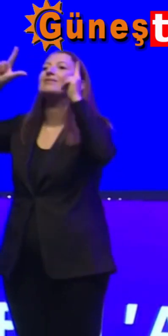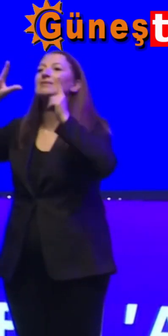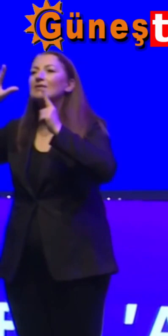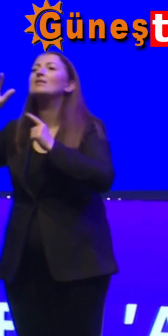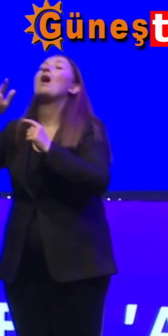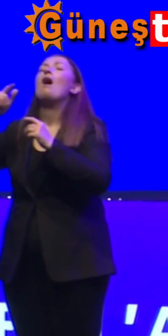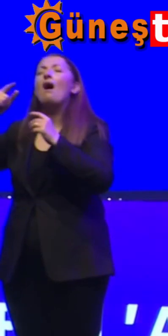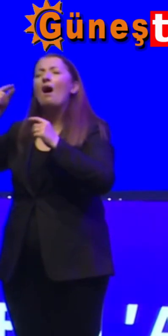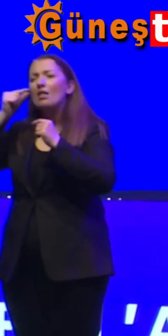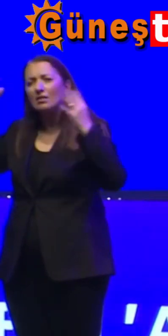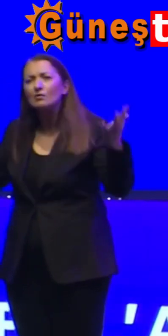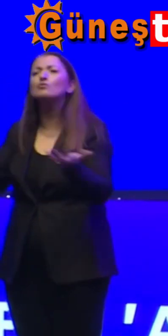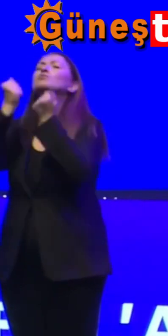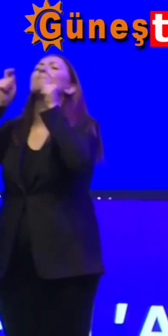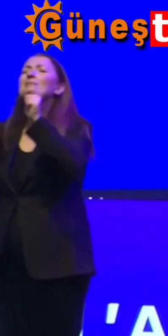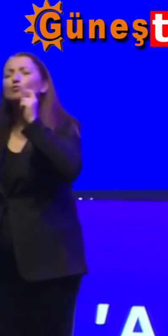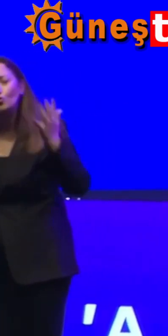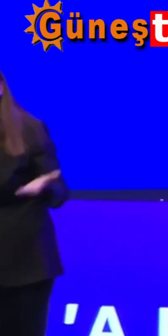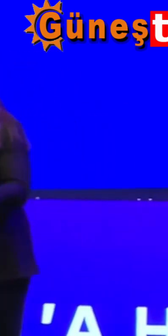ya çıkaracağız ya çıkaracağız